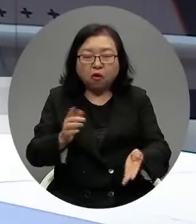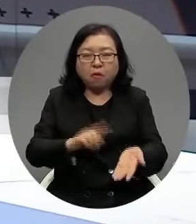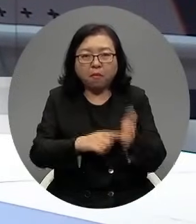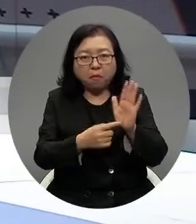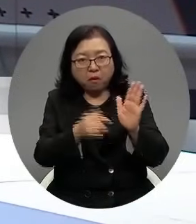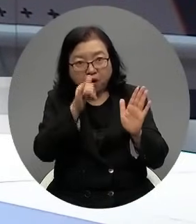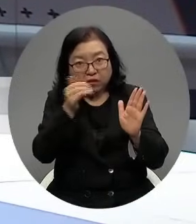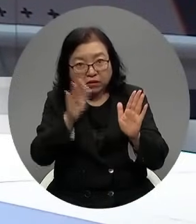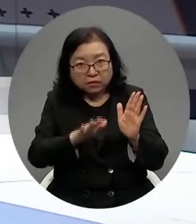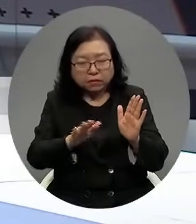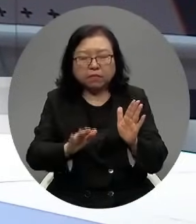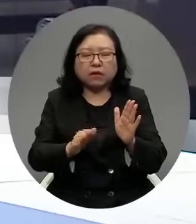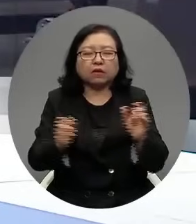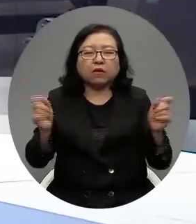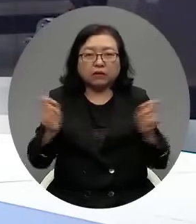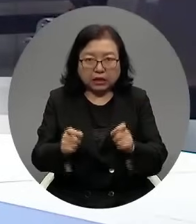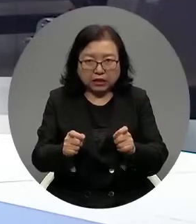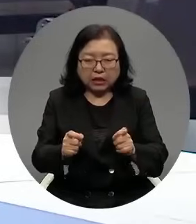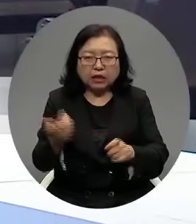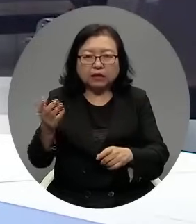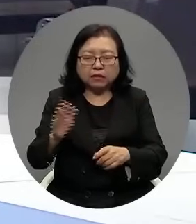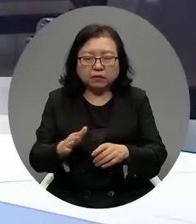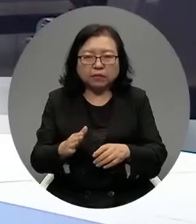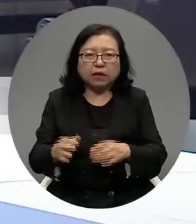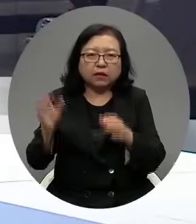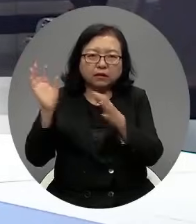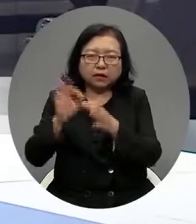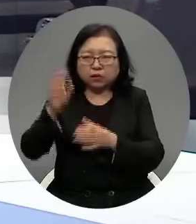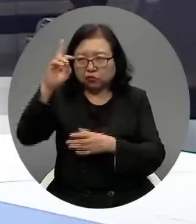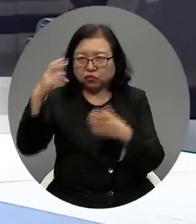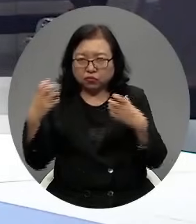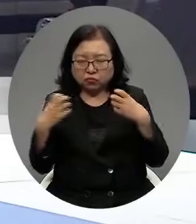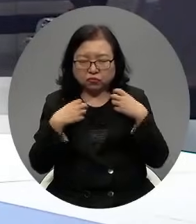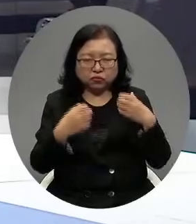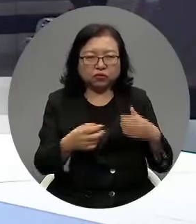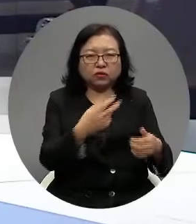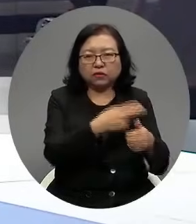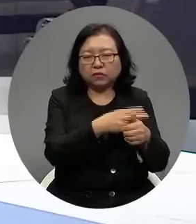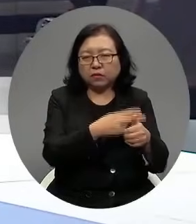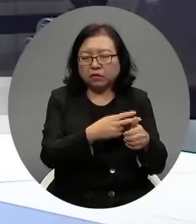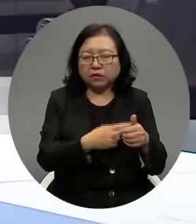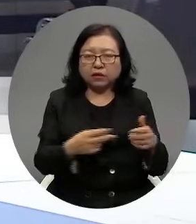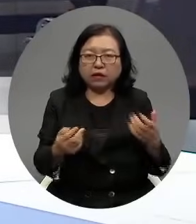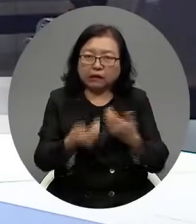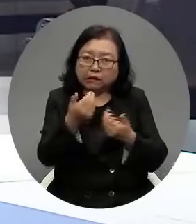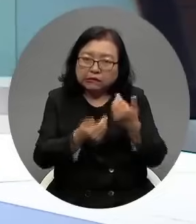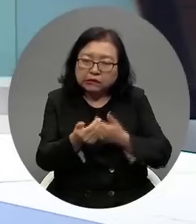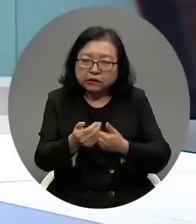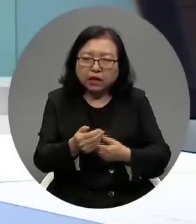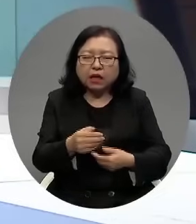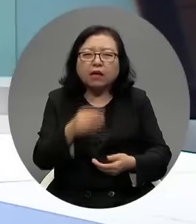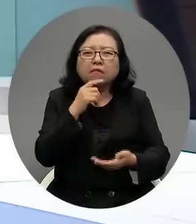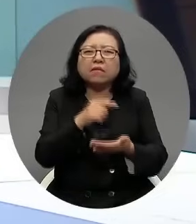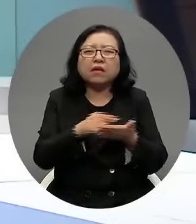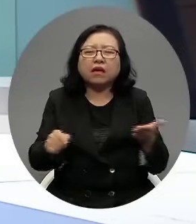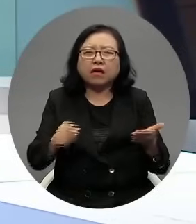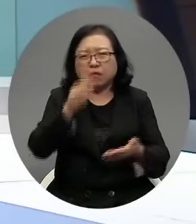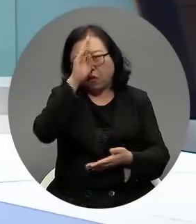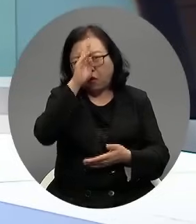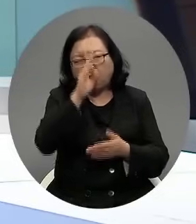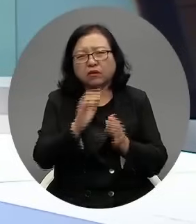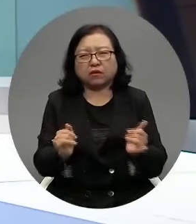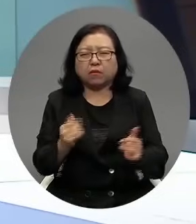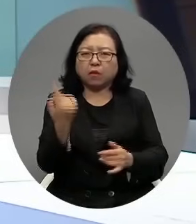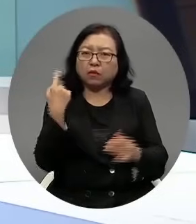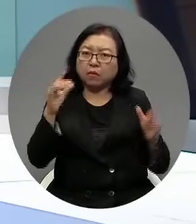건데요. 계속되는 정부와 의사 갈등에 피해는 오롯이 환자들의 몫입니다. 어젯밤에도 응급실